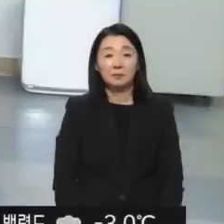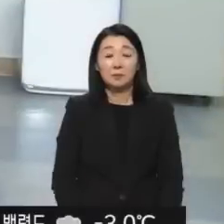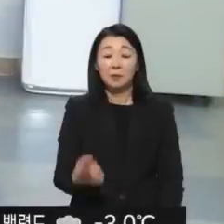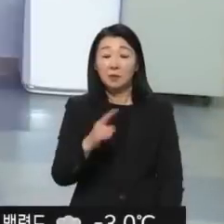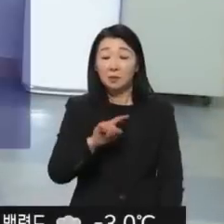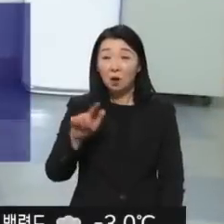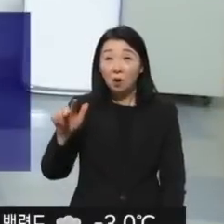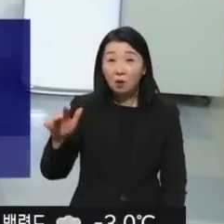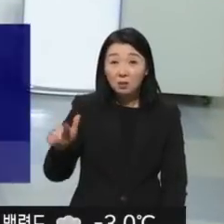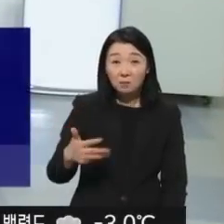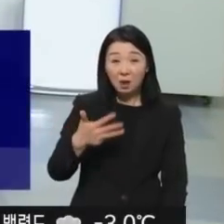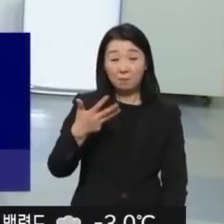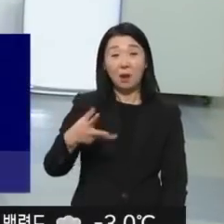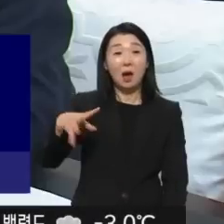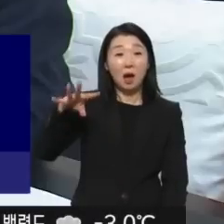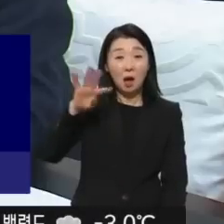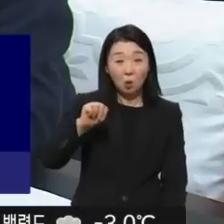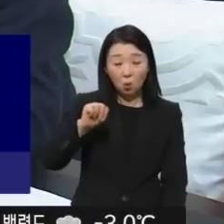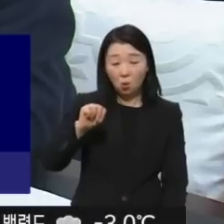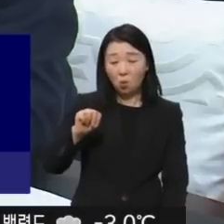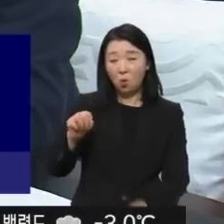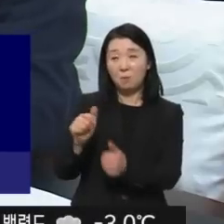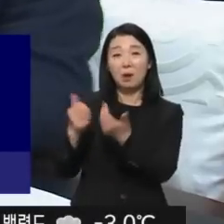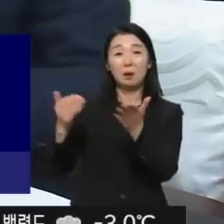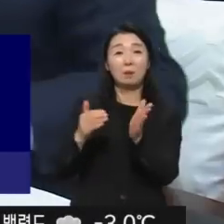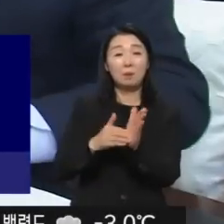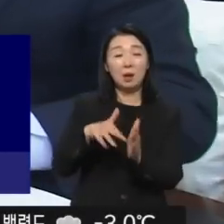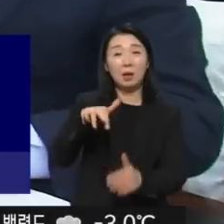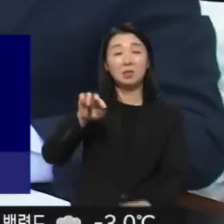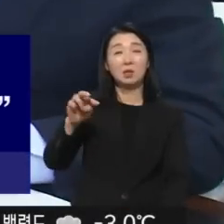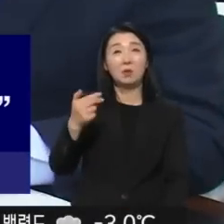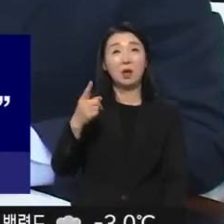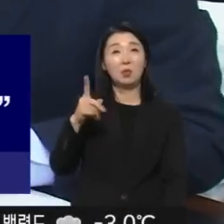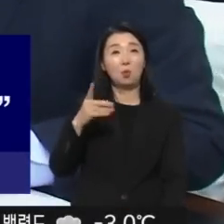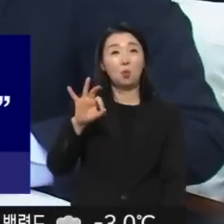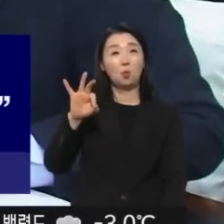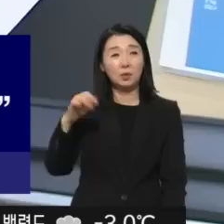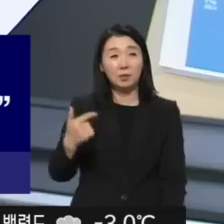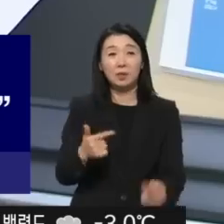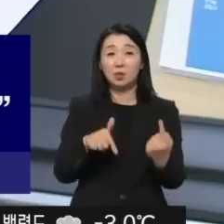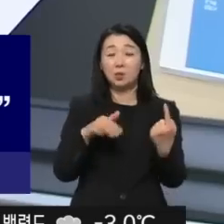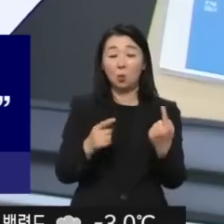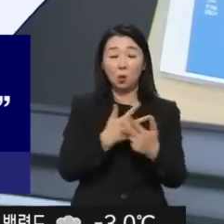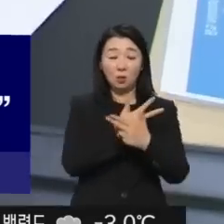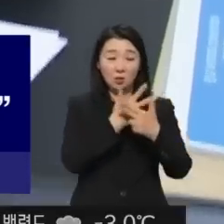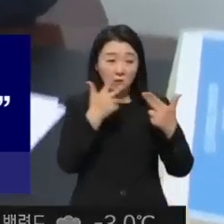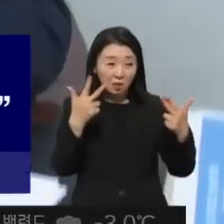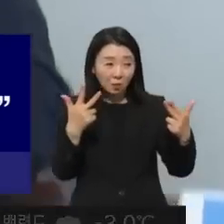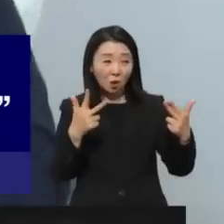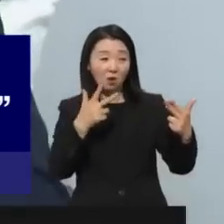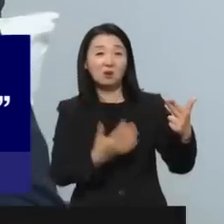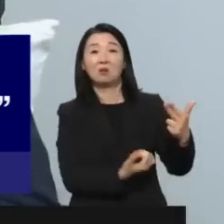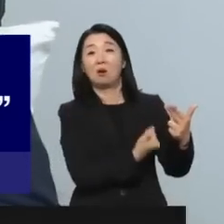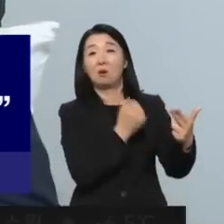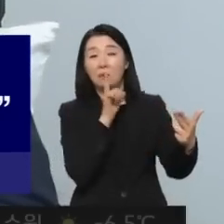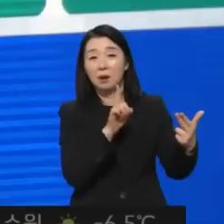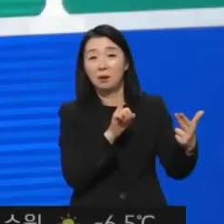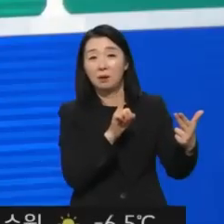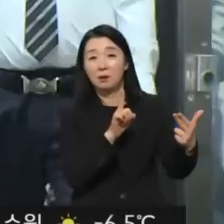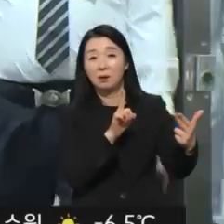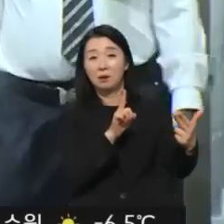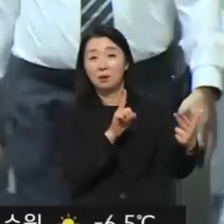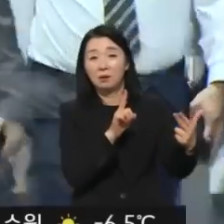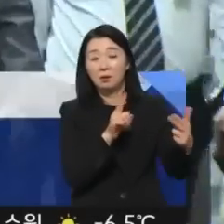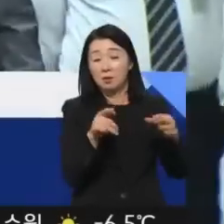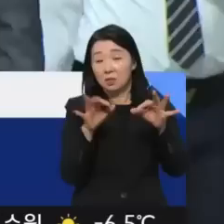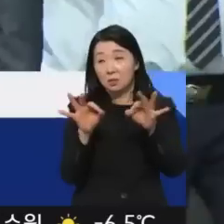1208억 원의 배당을 받은 천화동인 1호의 지분에 대해 이재명 당시 성남시장 측 지분으로 알고 있었다고 말했습니다. 특히